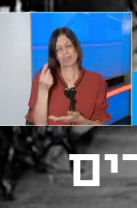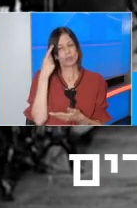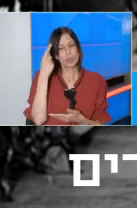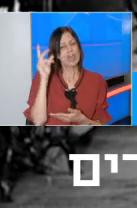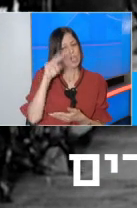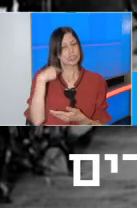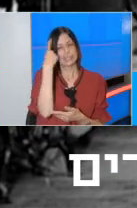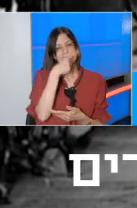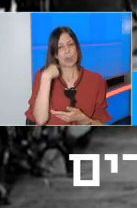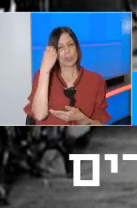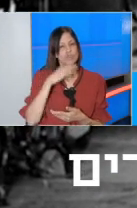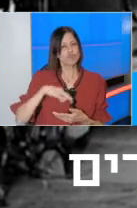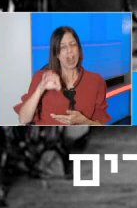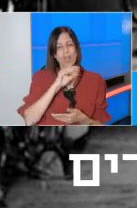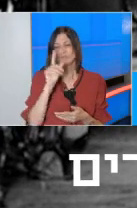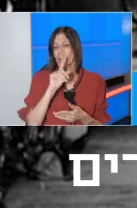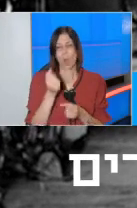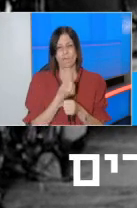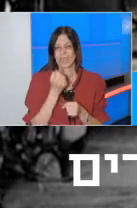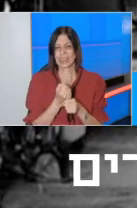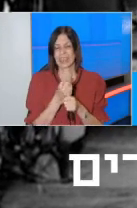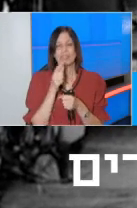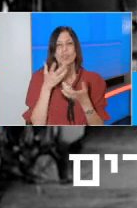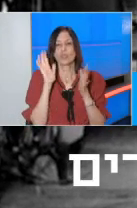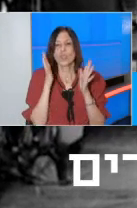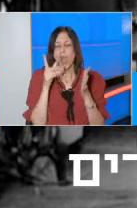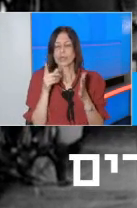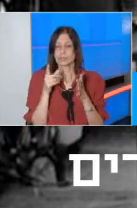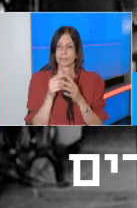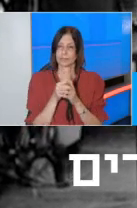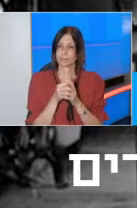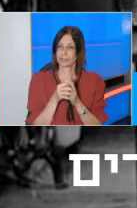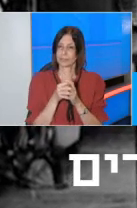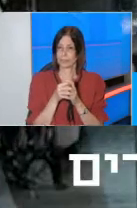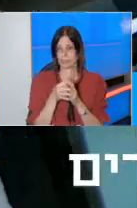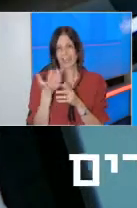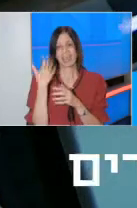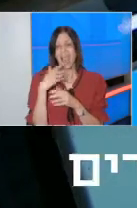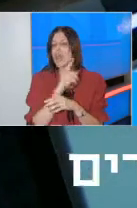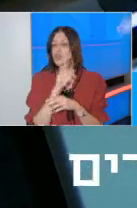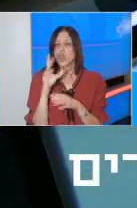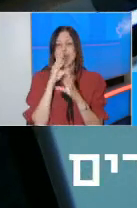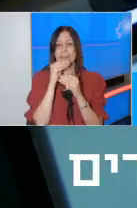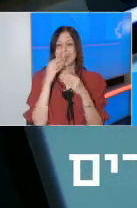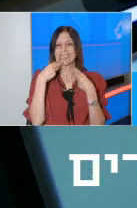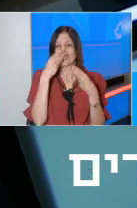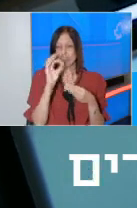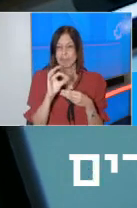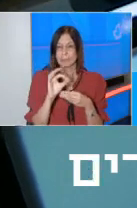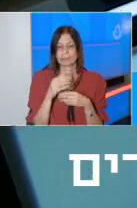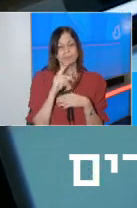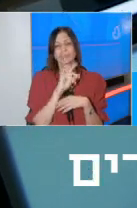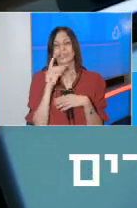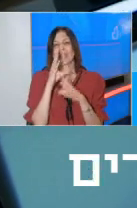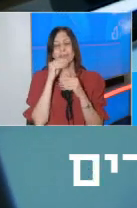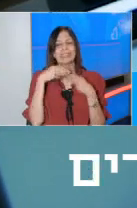לנו את הזהות שלנו, זה גם לא עובד, וזה כל כך אכזרי, זה פשוט מזעזע. את גם אומרת, את גם... היה אסור להם לדבר את השפות שלהם. זהו, את אומרת, היה אסור להם לדבר